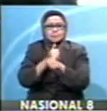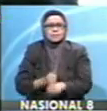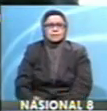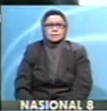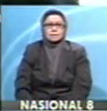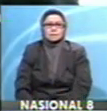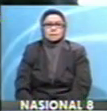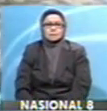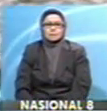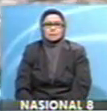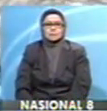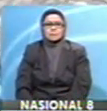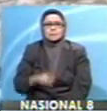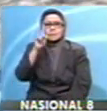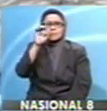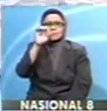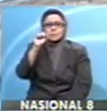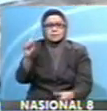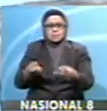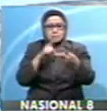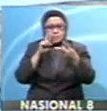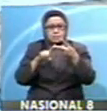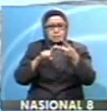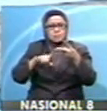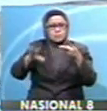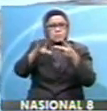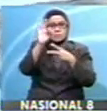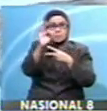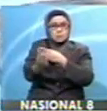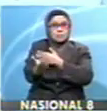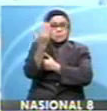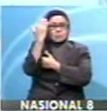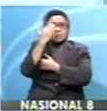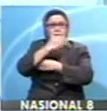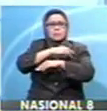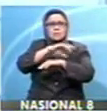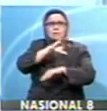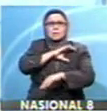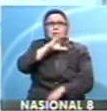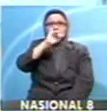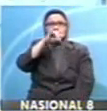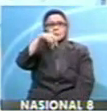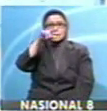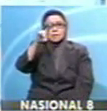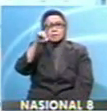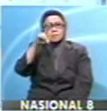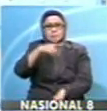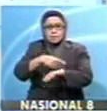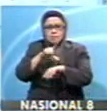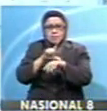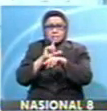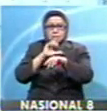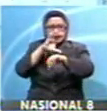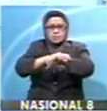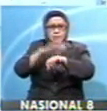tahun dalam kes kedisalu k Iis ipd langkawius du tahun